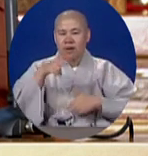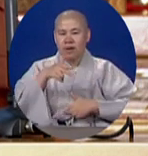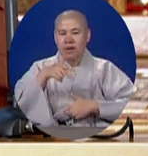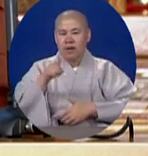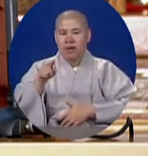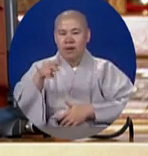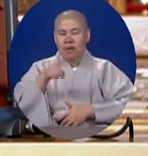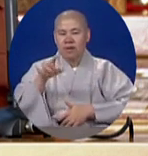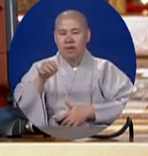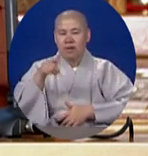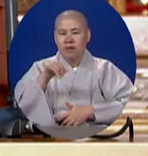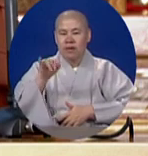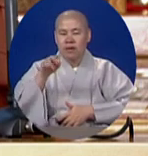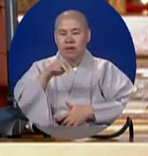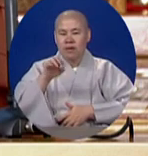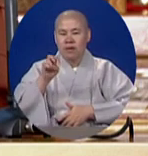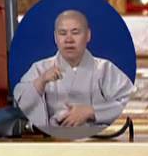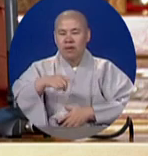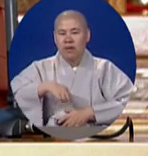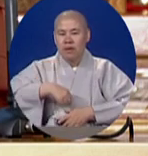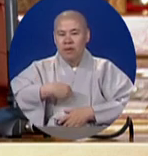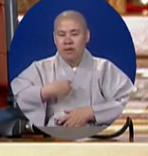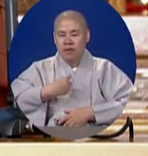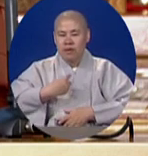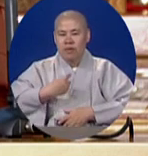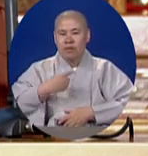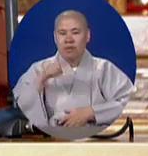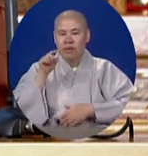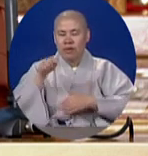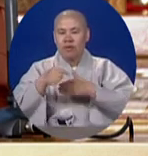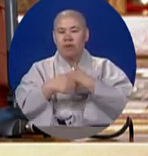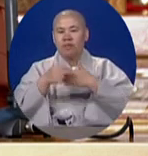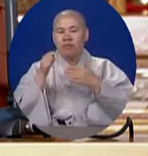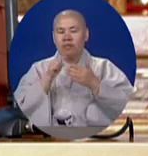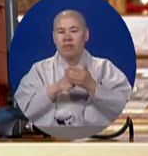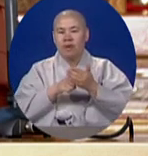자정기심이라 스스로 그 마음을 맑힌다 이랬거든요.